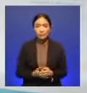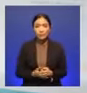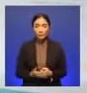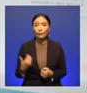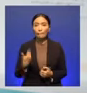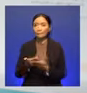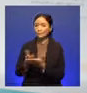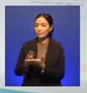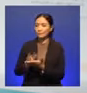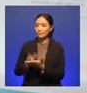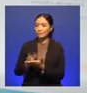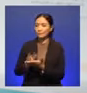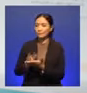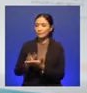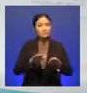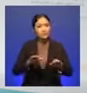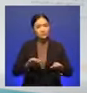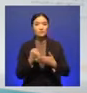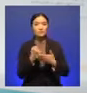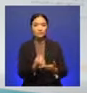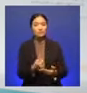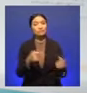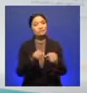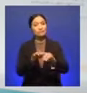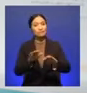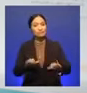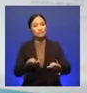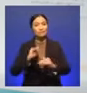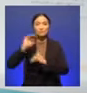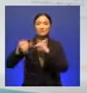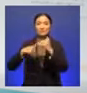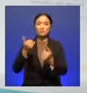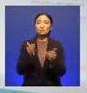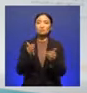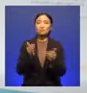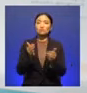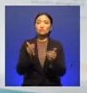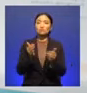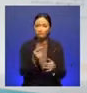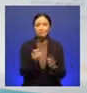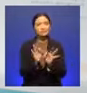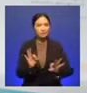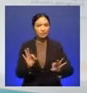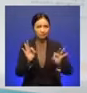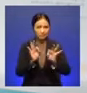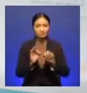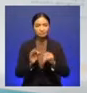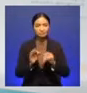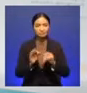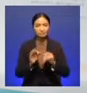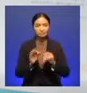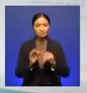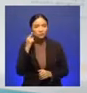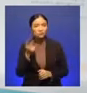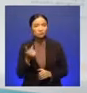งทุนเด็กในช่วงเด็กนะครับในการพัฒนาทรัพยากรมนุษย์ก็เป็นเรื่องที่สำคัญแล้วก็คิดว่าเราจะได้ผ